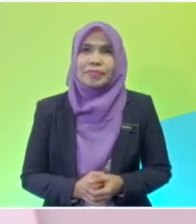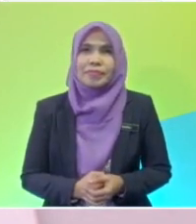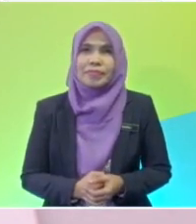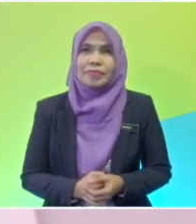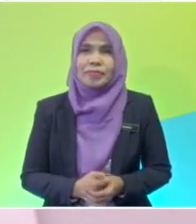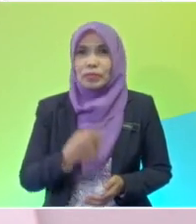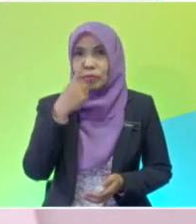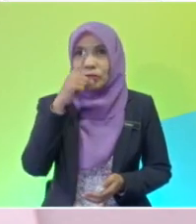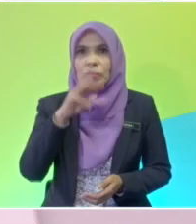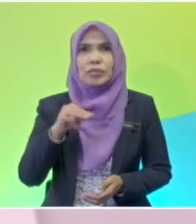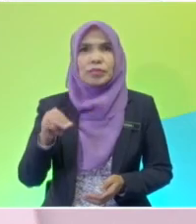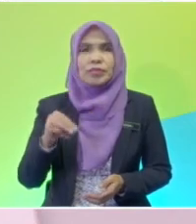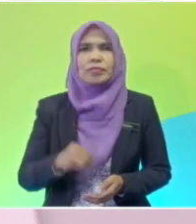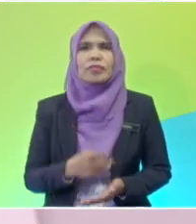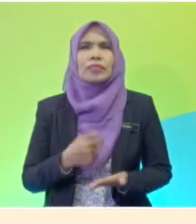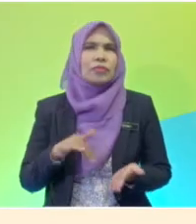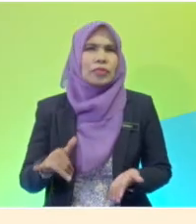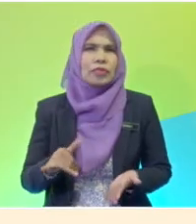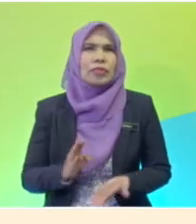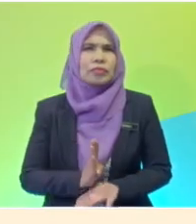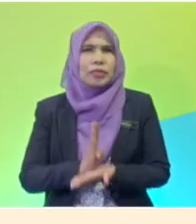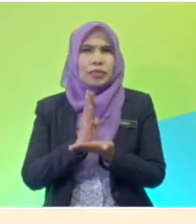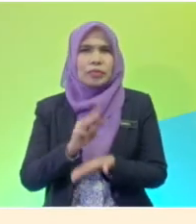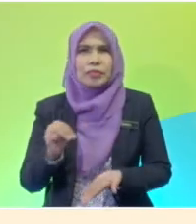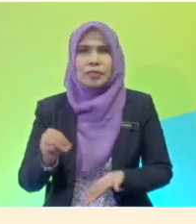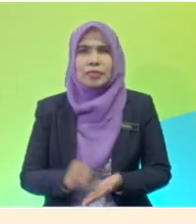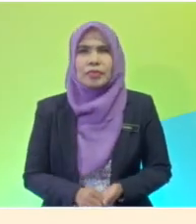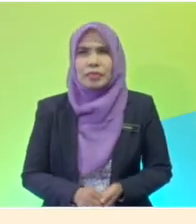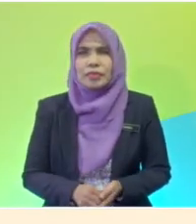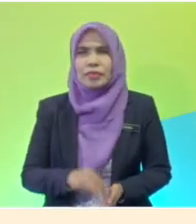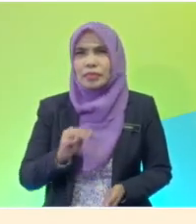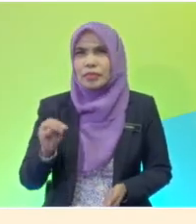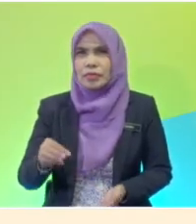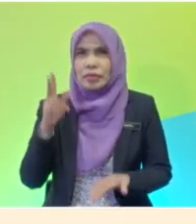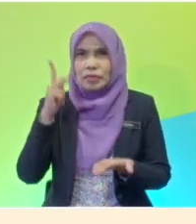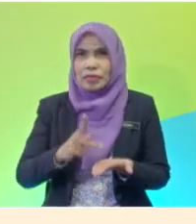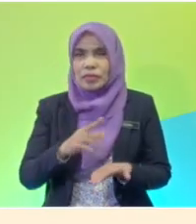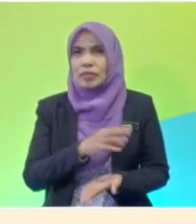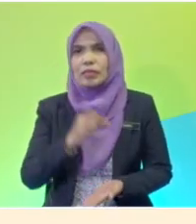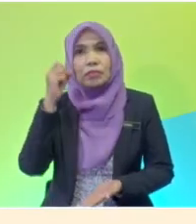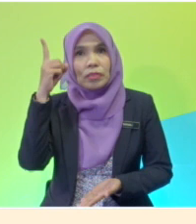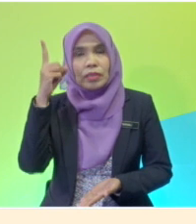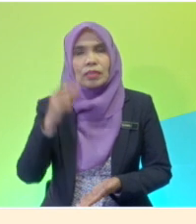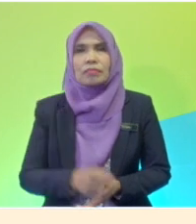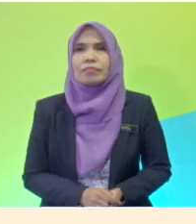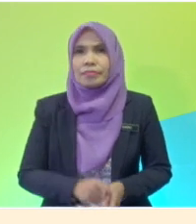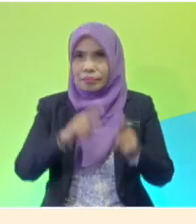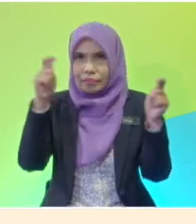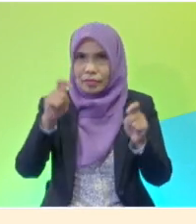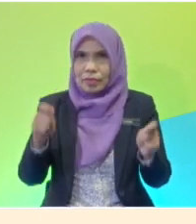untuk murid membantu murid yang pertama murid dapat mengenal dan memahami tahap titik didih